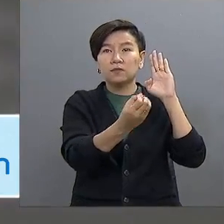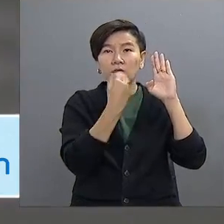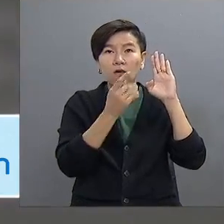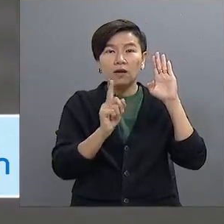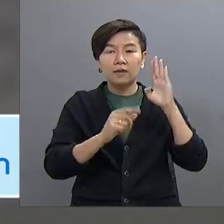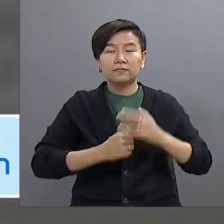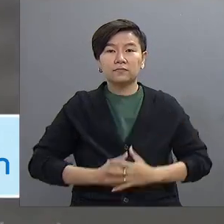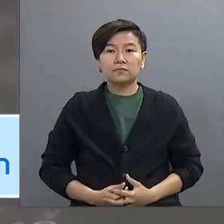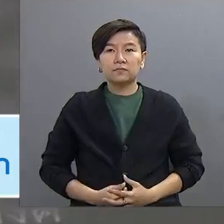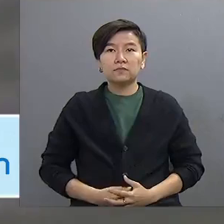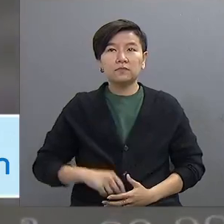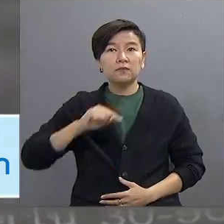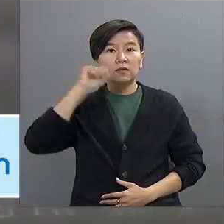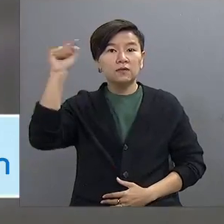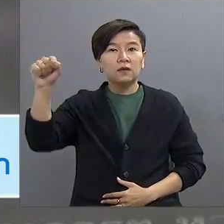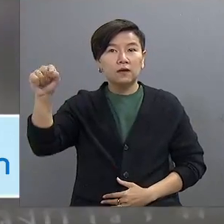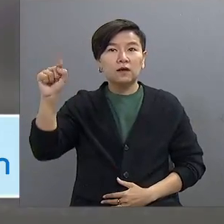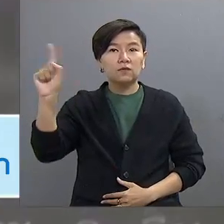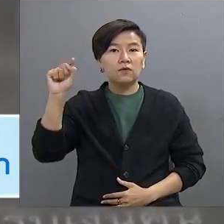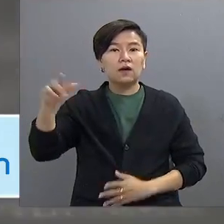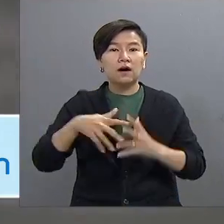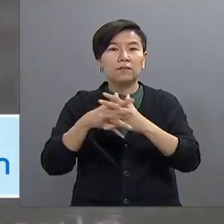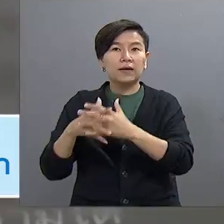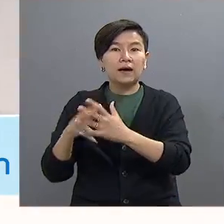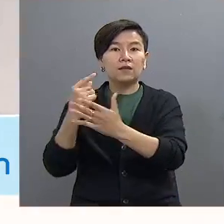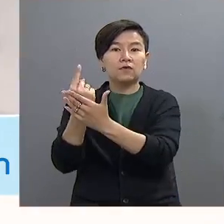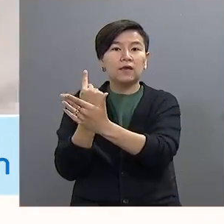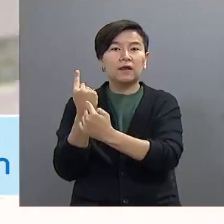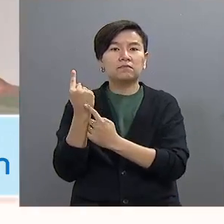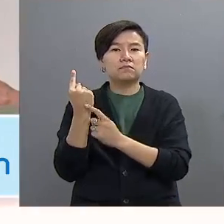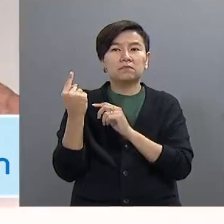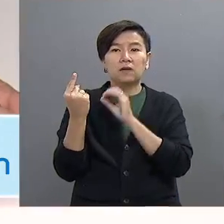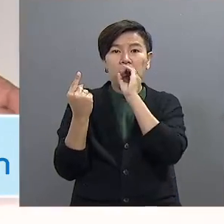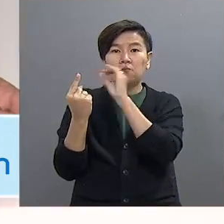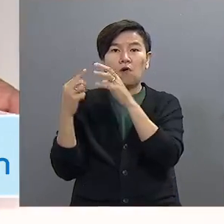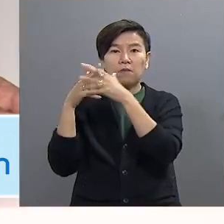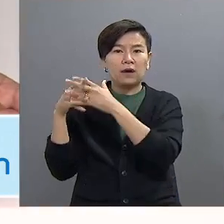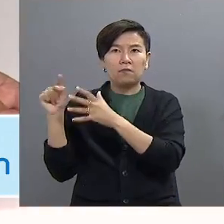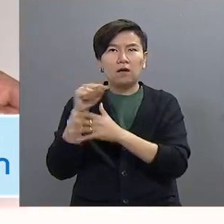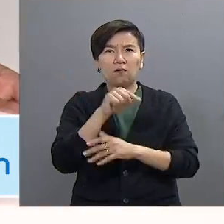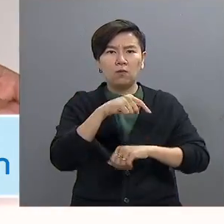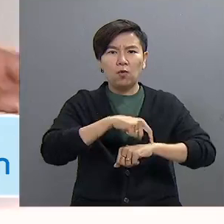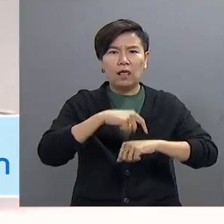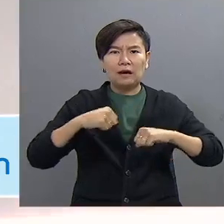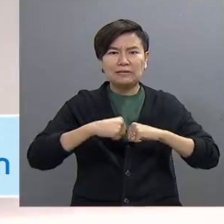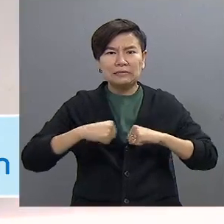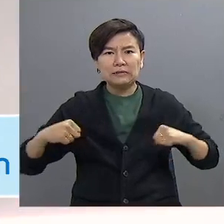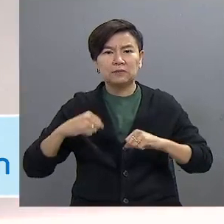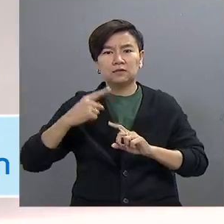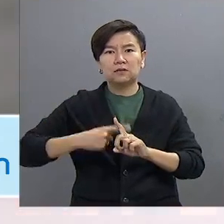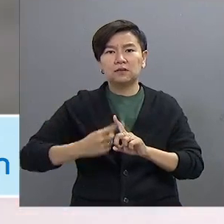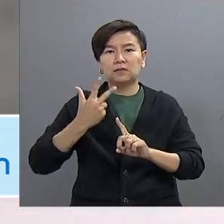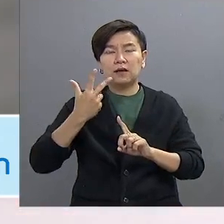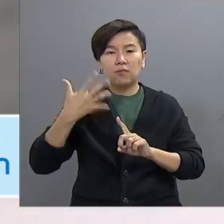ต่อกับตัวแทนบริษัทจากสหรัฐอเมริกาโดยตรงนะแต่เรื่องนี้ยืดเยื้อค่ะ3เดือนแล้วนะคะก็ยัง